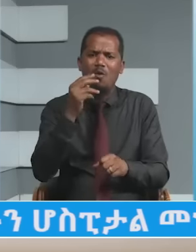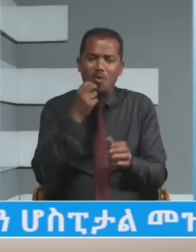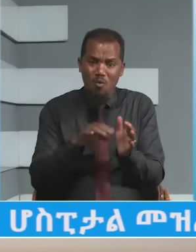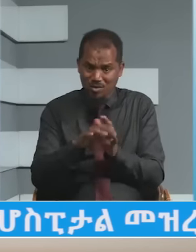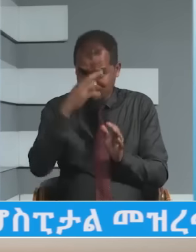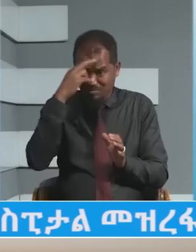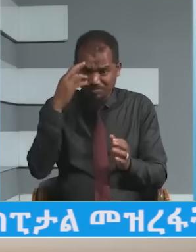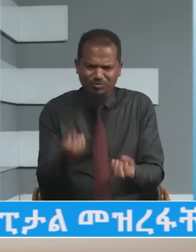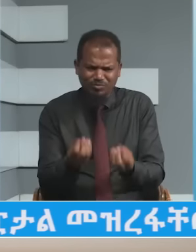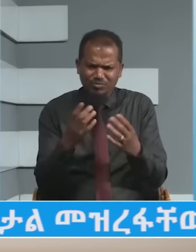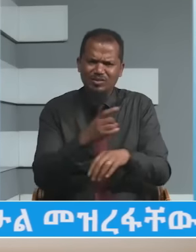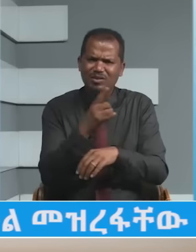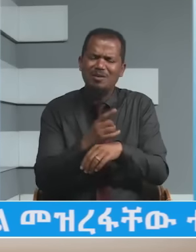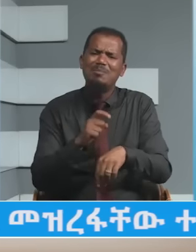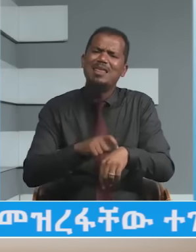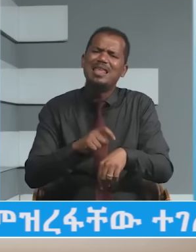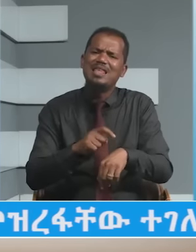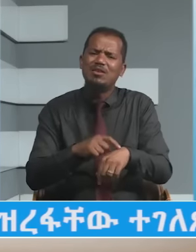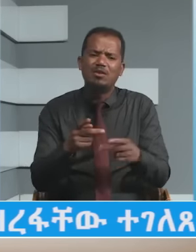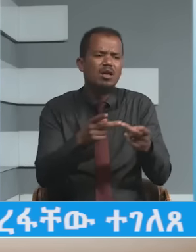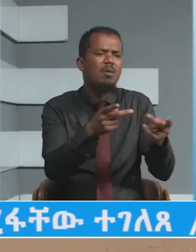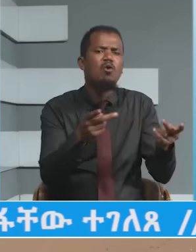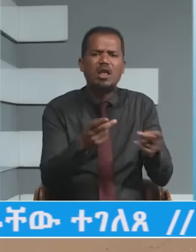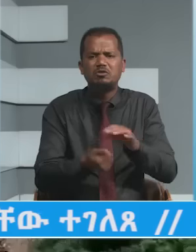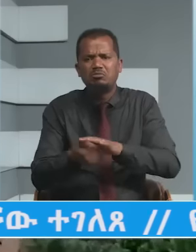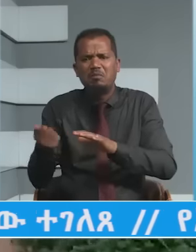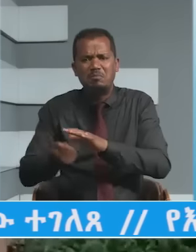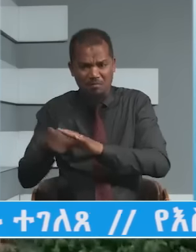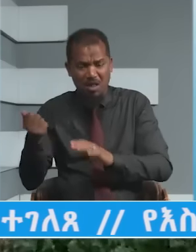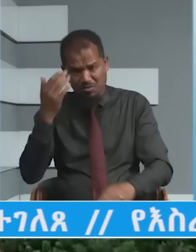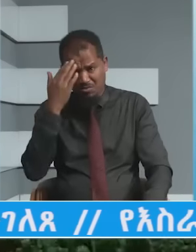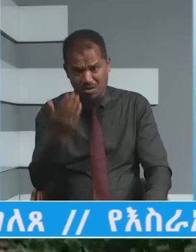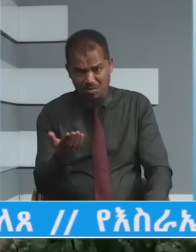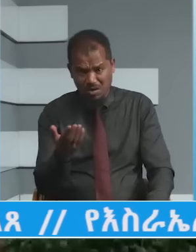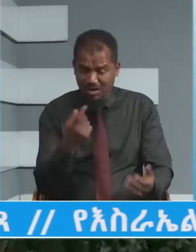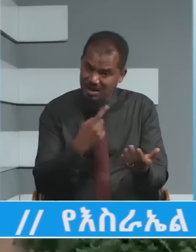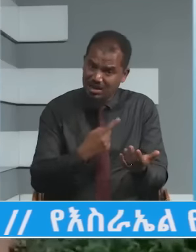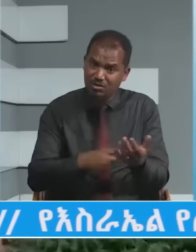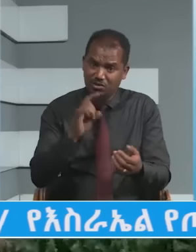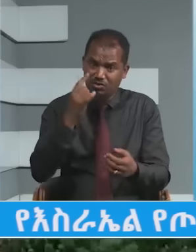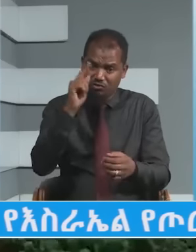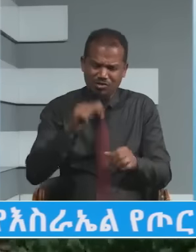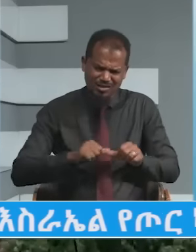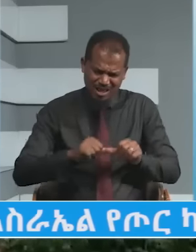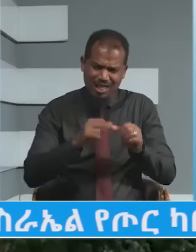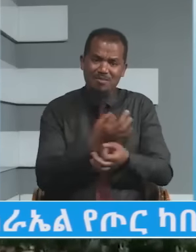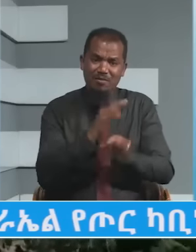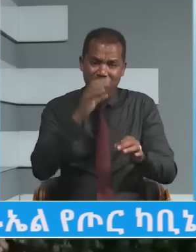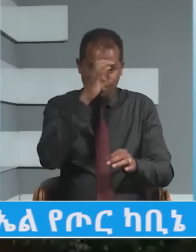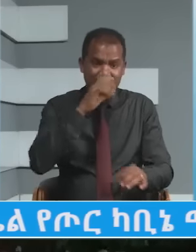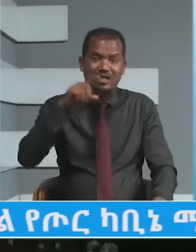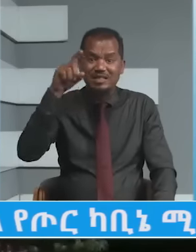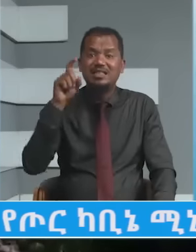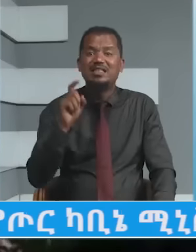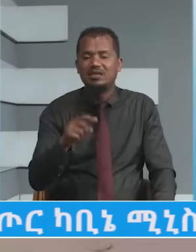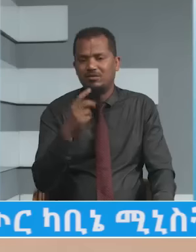ወንዝ አማካኝነት በርካታ ዜጎች በየጊዜው ከቀያቸው እንደሚፈናቀሉ ይታወቃል። ለዚህም ዞኑ ዘላቂ መፍትሄ